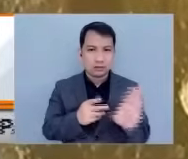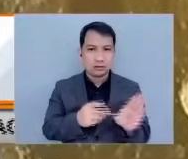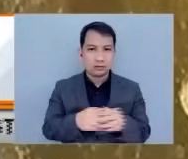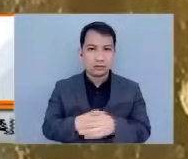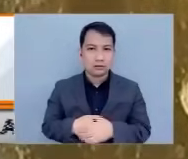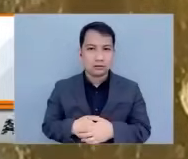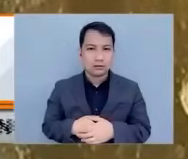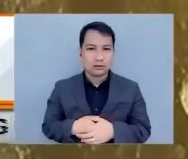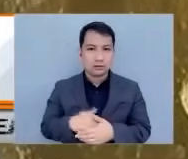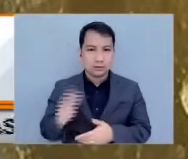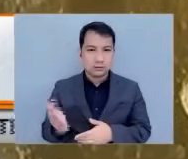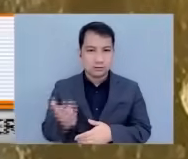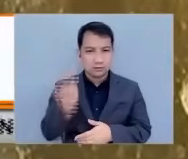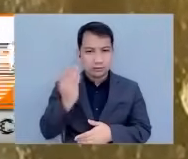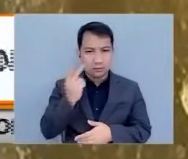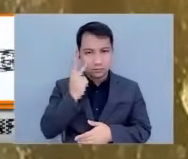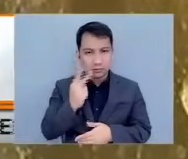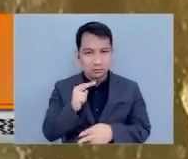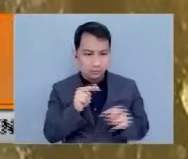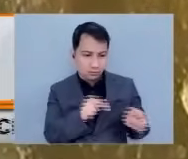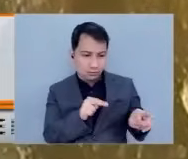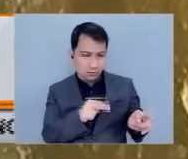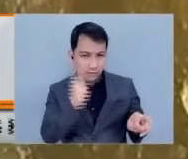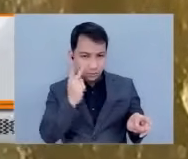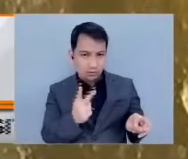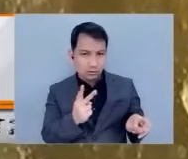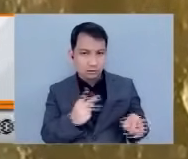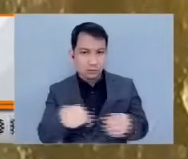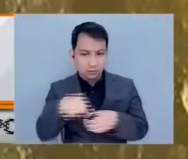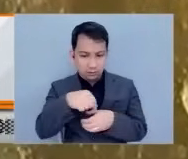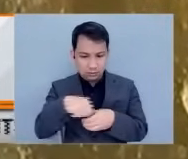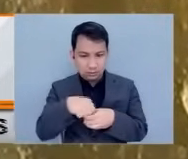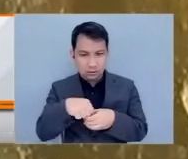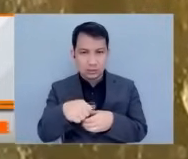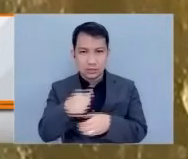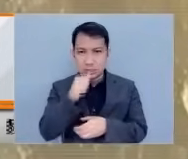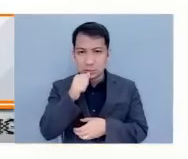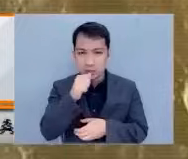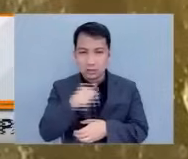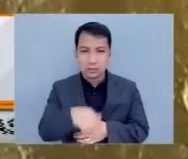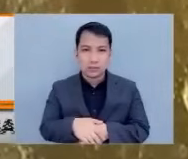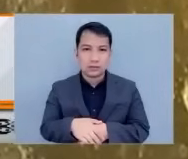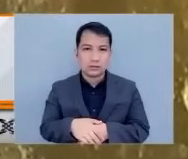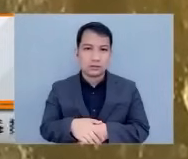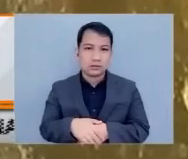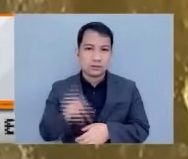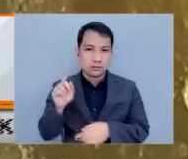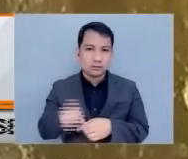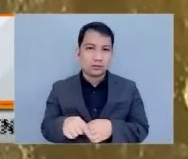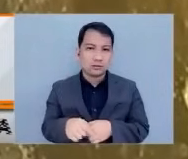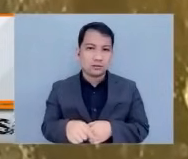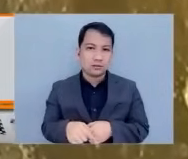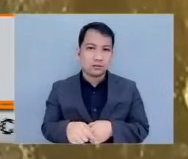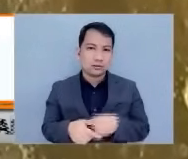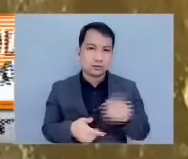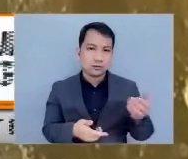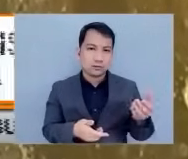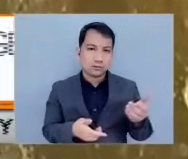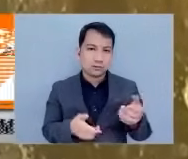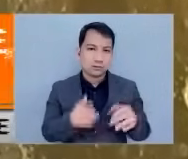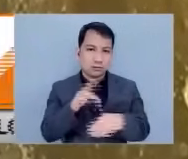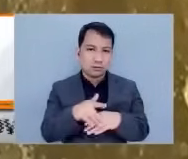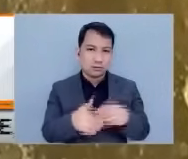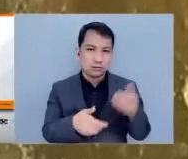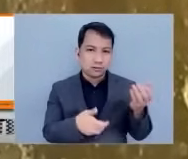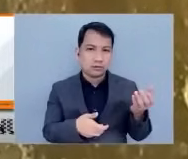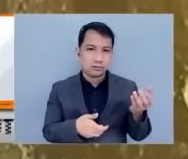lang tinitignan niya na kami. Ngayon, magtitimpla na ako ng gatas, nakita niya na hindi ko kaya. Sabi niya, akin hawakan ko muna, naupo dyan.